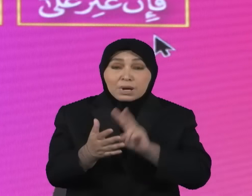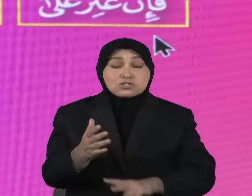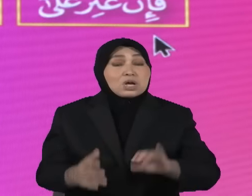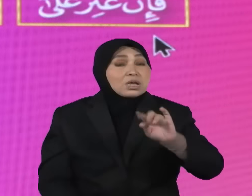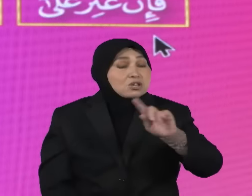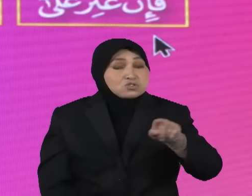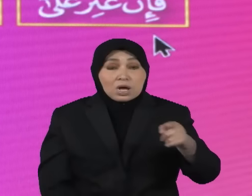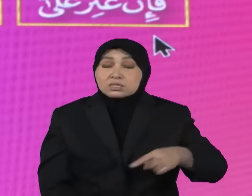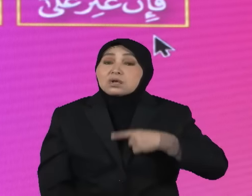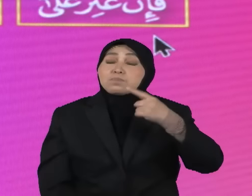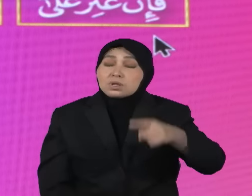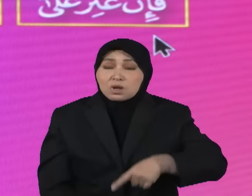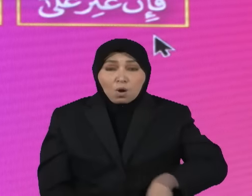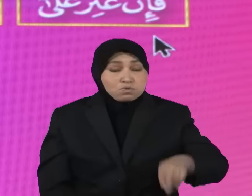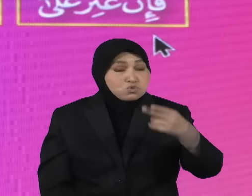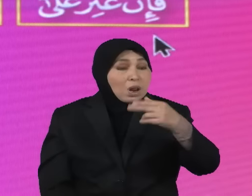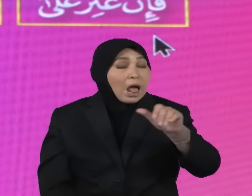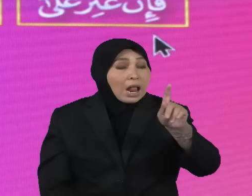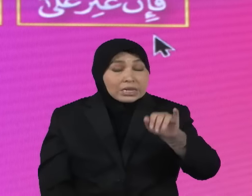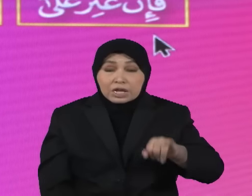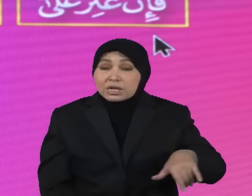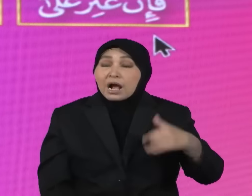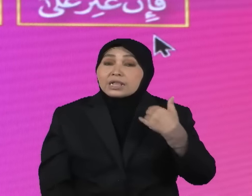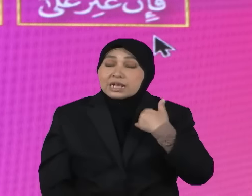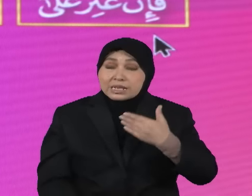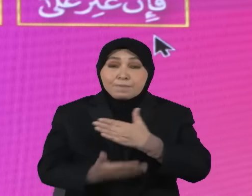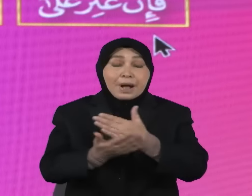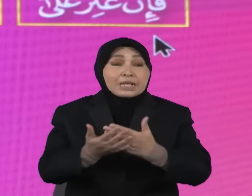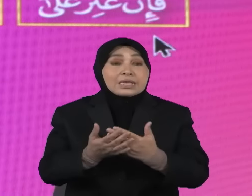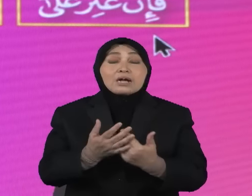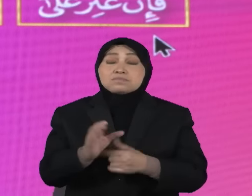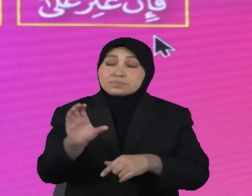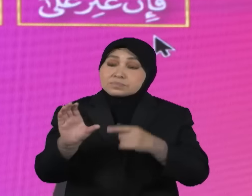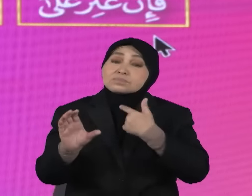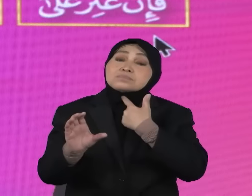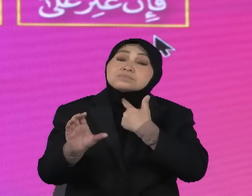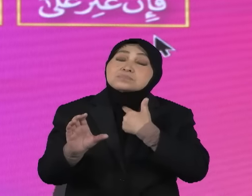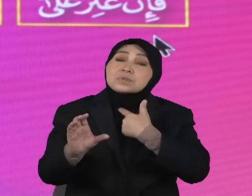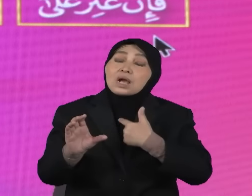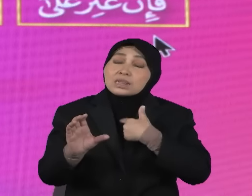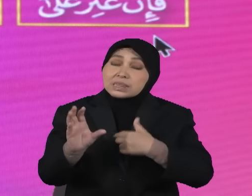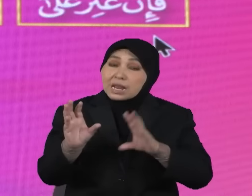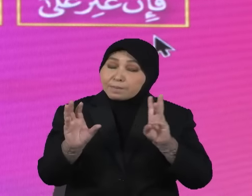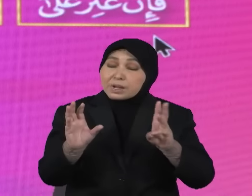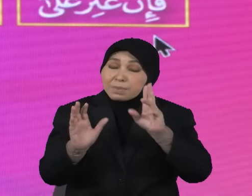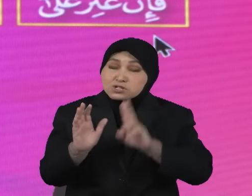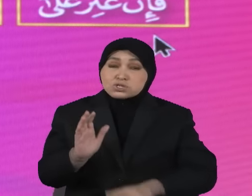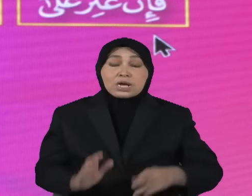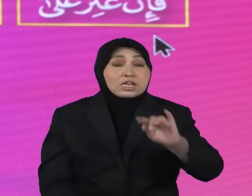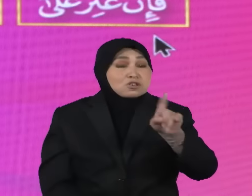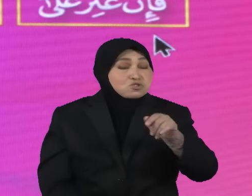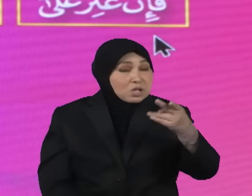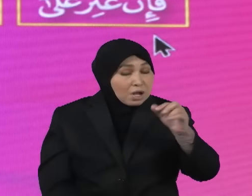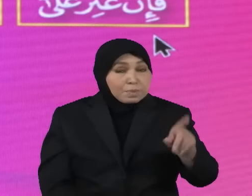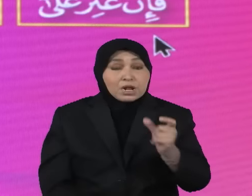izhar. Huruf-huruf halqiyah, huruf-huruf yang berada di bahagian kerongkong kita ni, ada enam itu, kita baca secara izhar bila